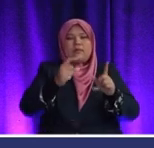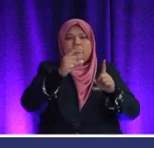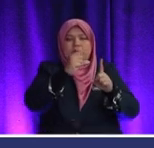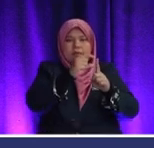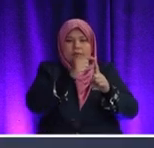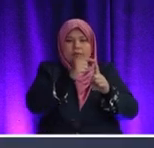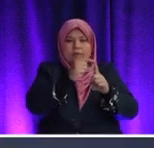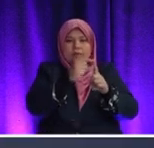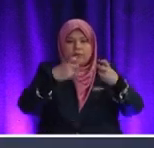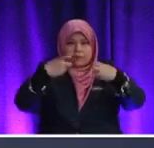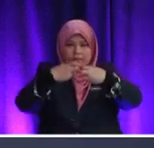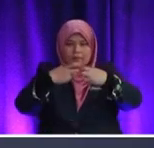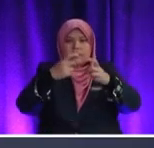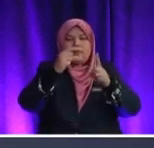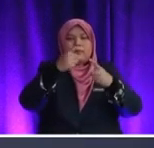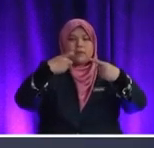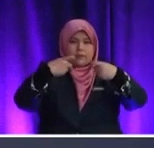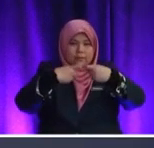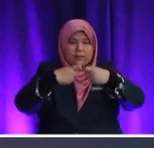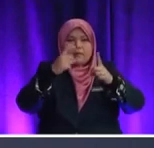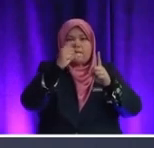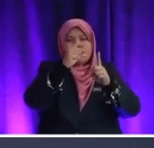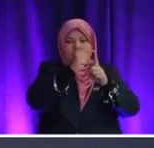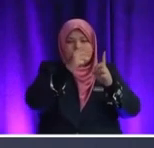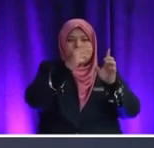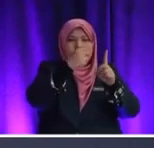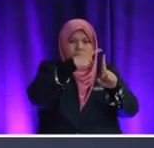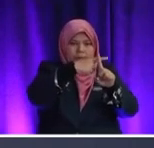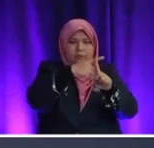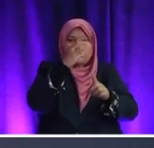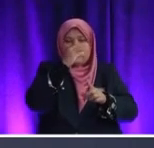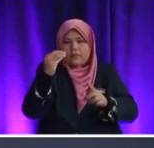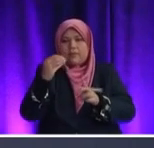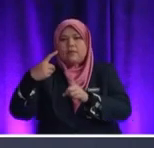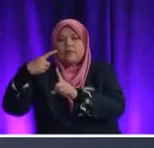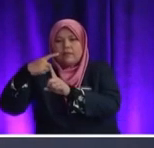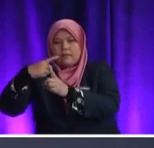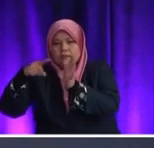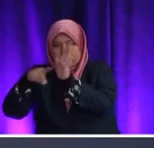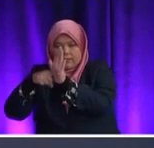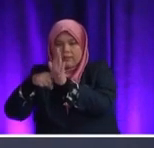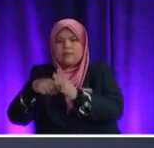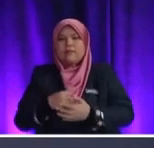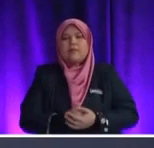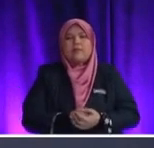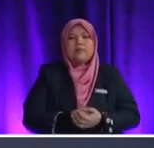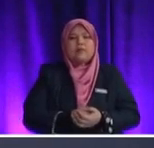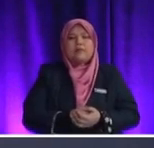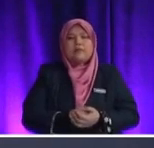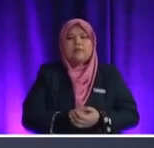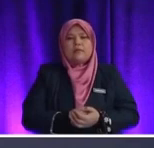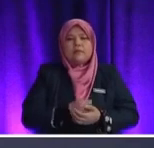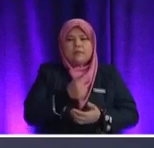ini contoh-contoh elektrolit dan contoh-contoh bahan yang bukan elektrolit antaranya adalah